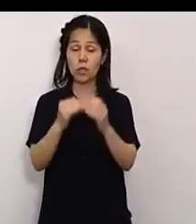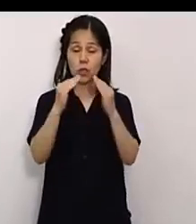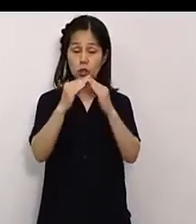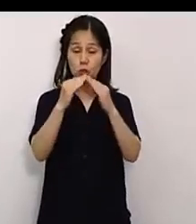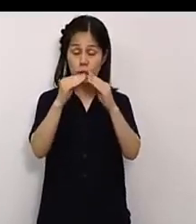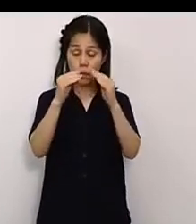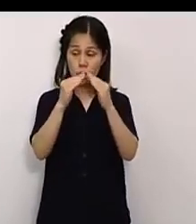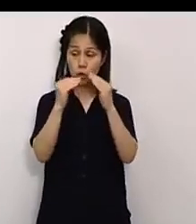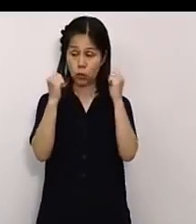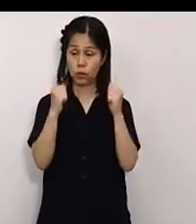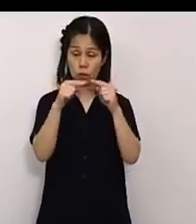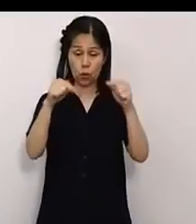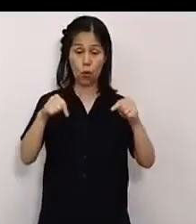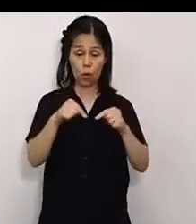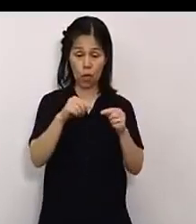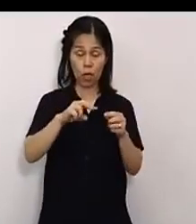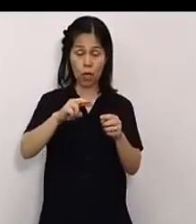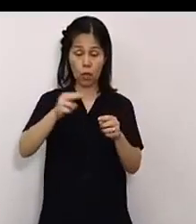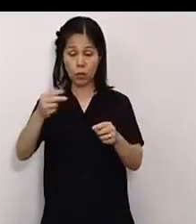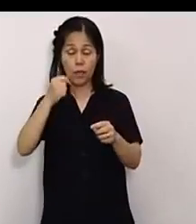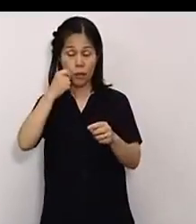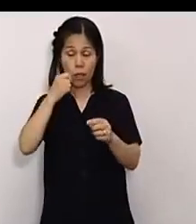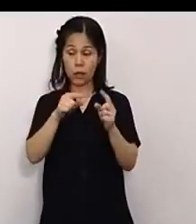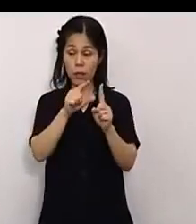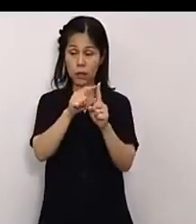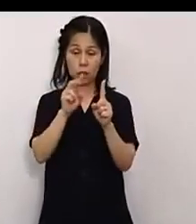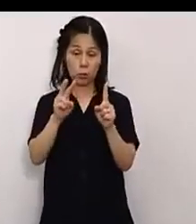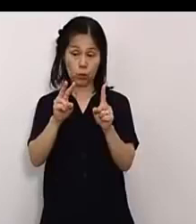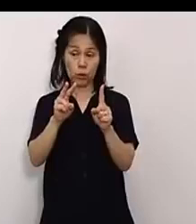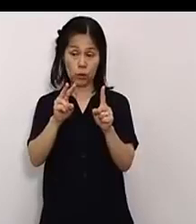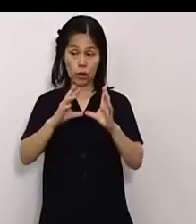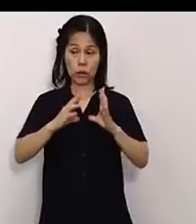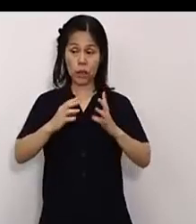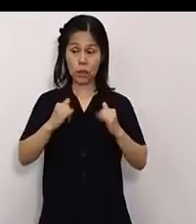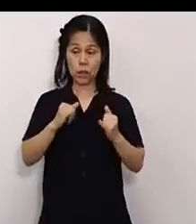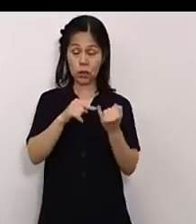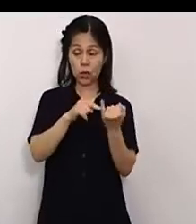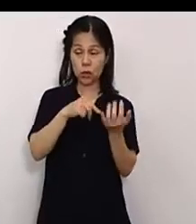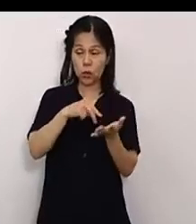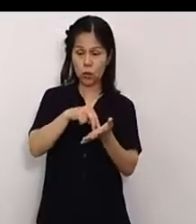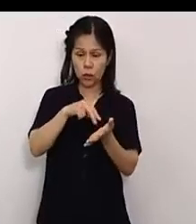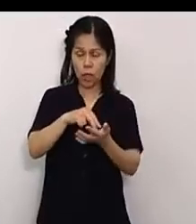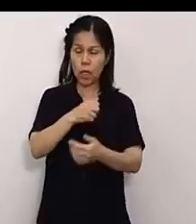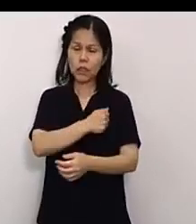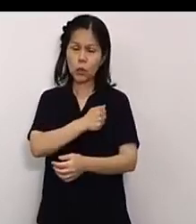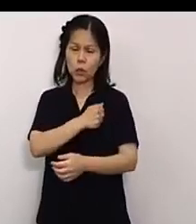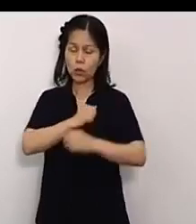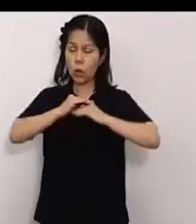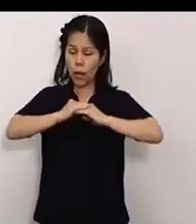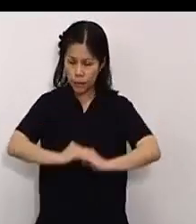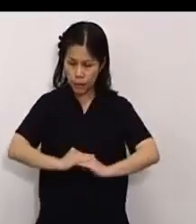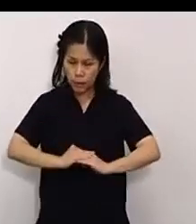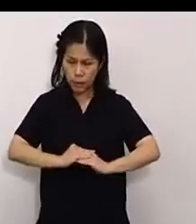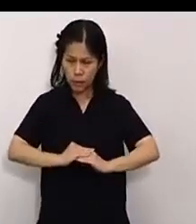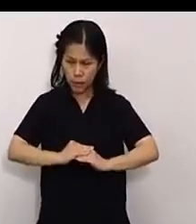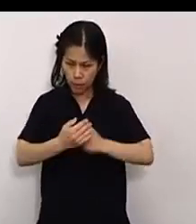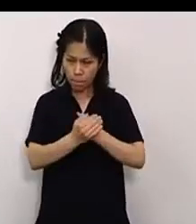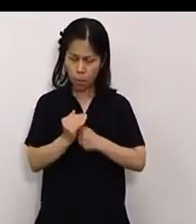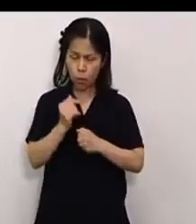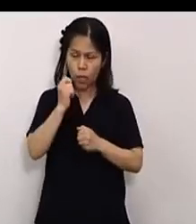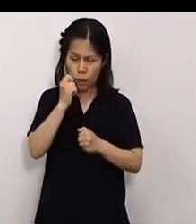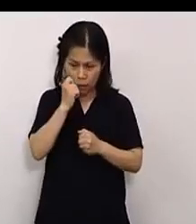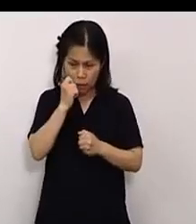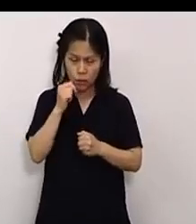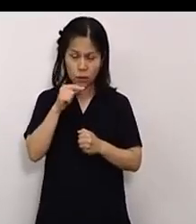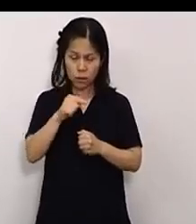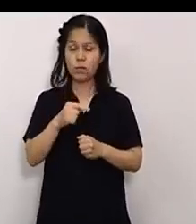ない、はい、DV 被害者の中で一番何が困るかっていうと命の安全が守れないっていうことです。昨日も三鷹